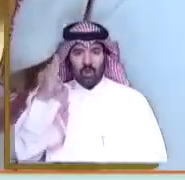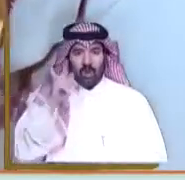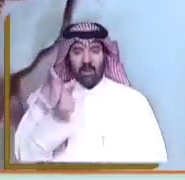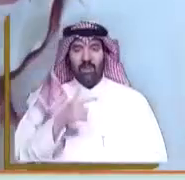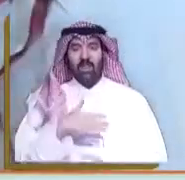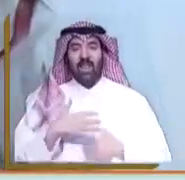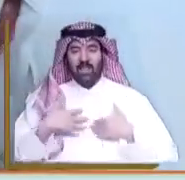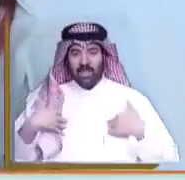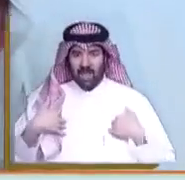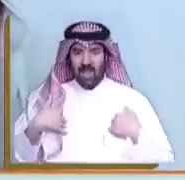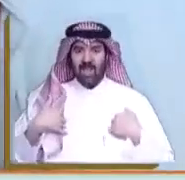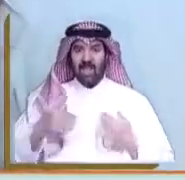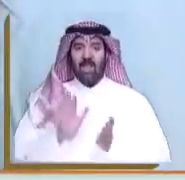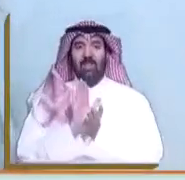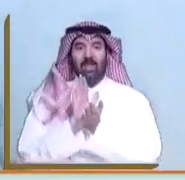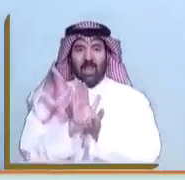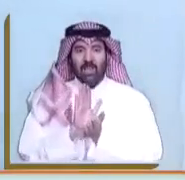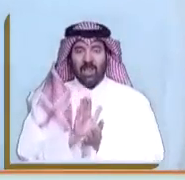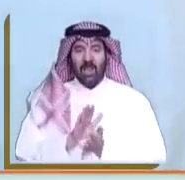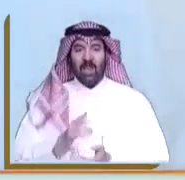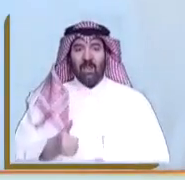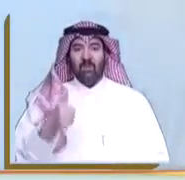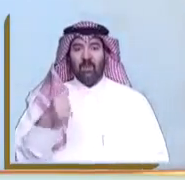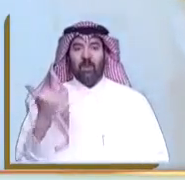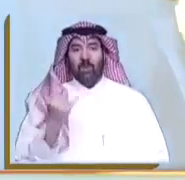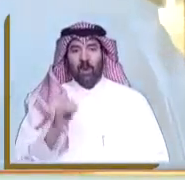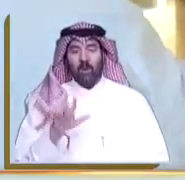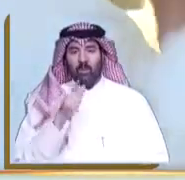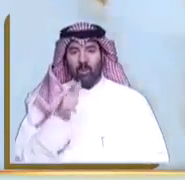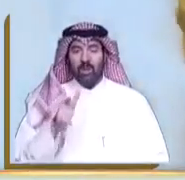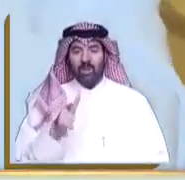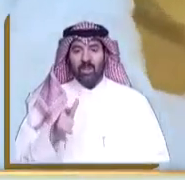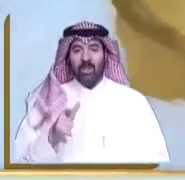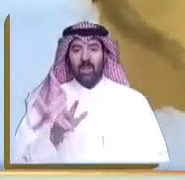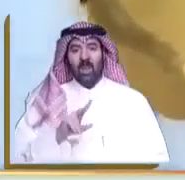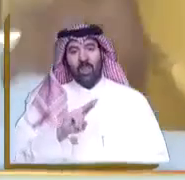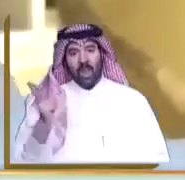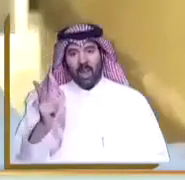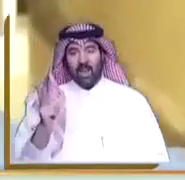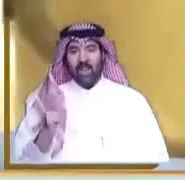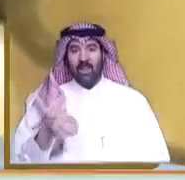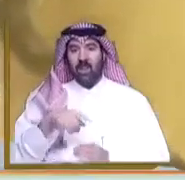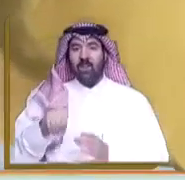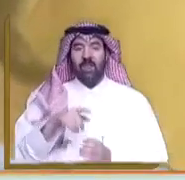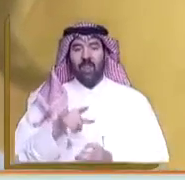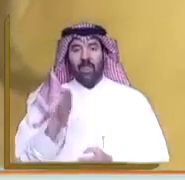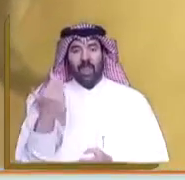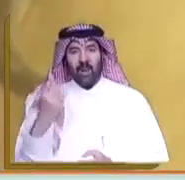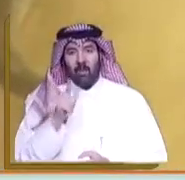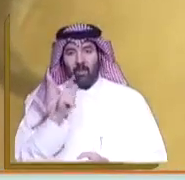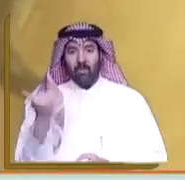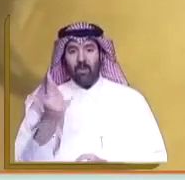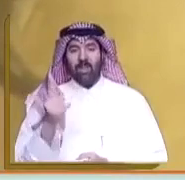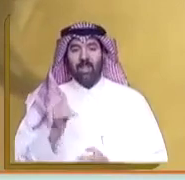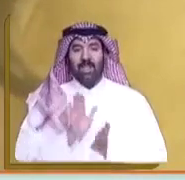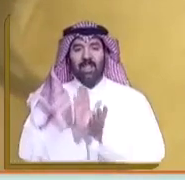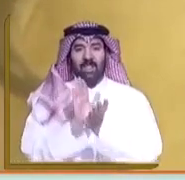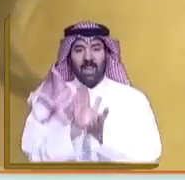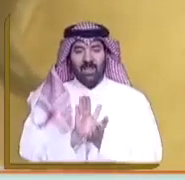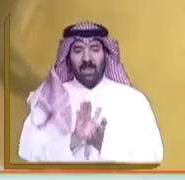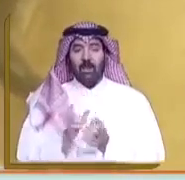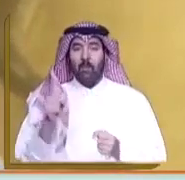سعيد بهذه الجائزة، وهو حقيقة ليس تقصيرا في المرشحين اللي معي هذه الجائزة